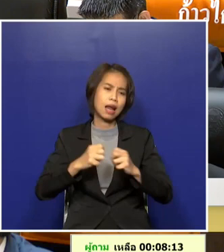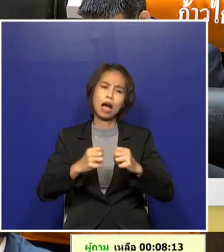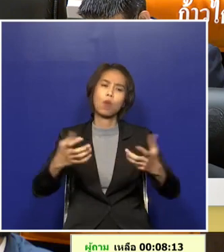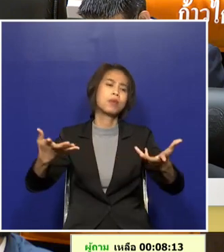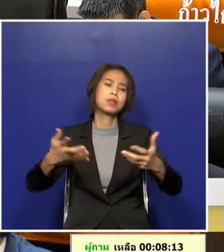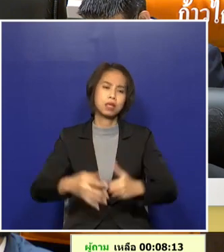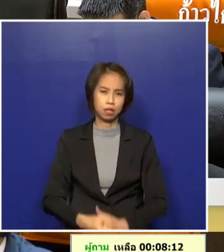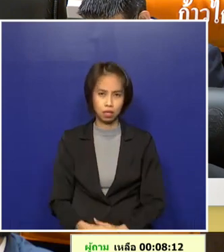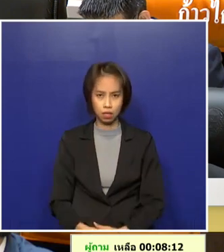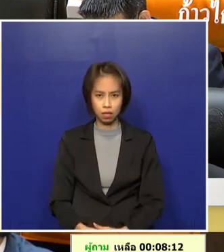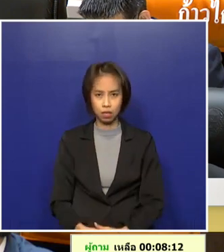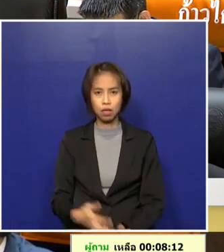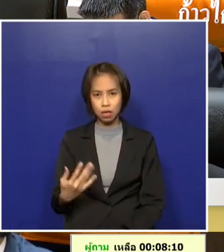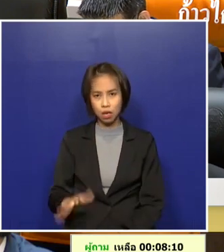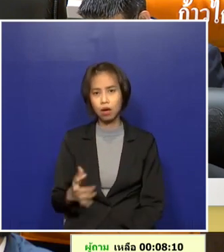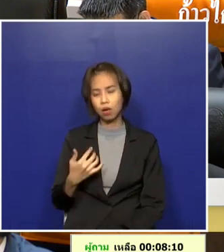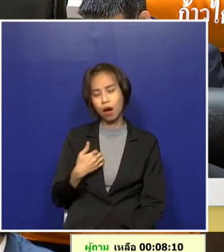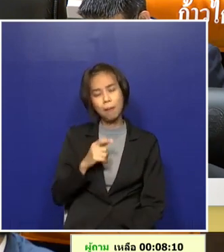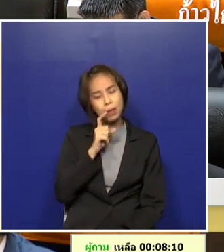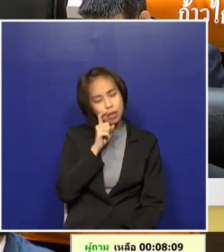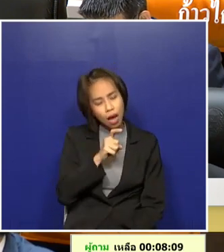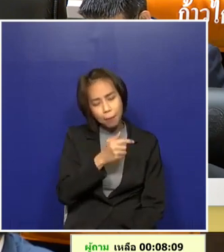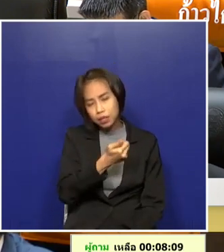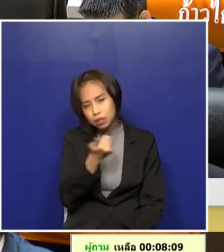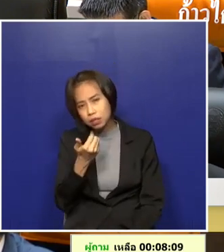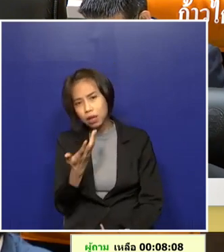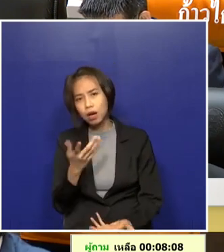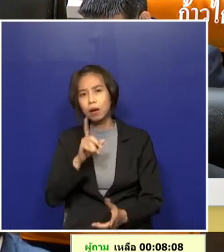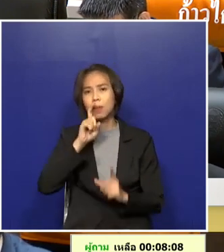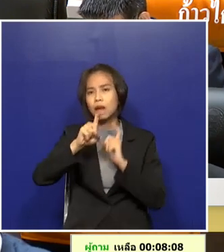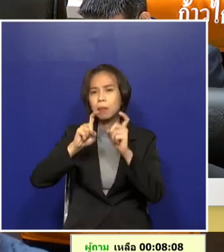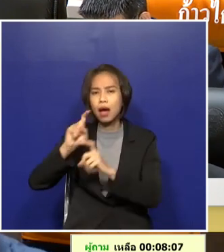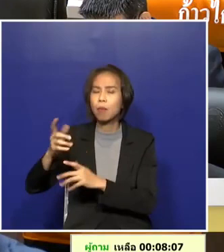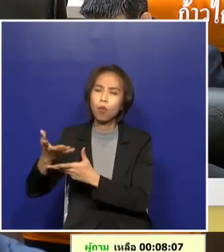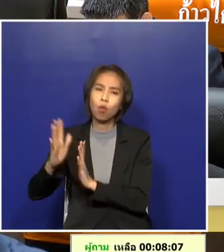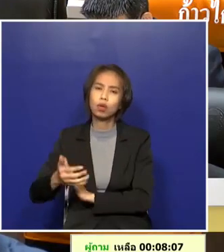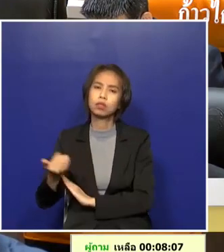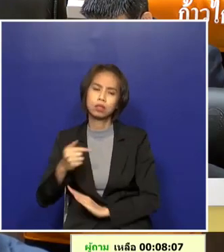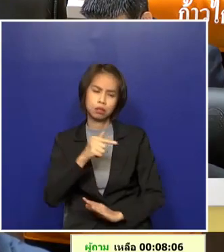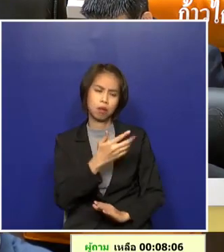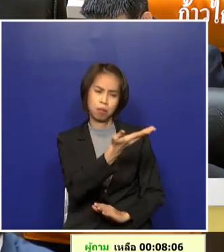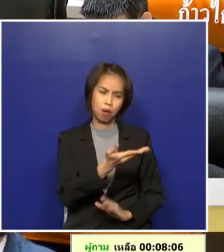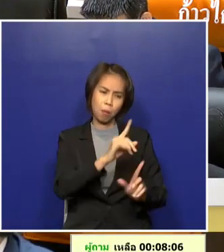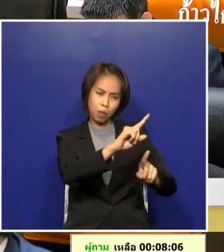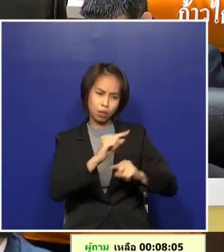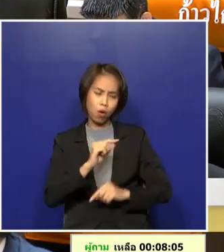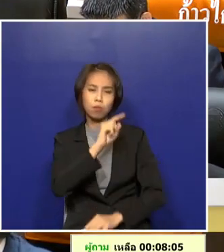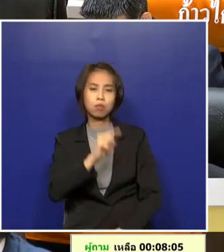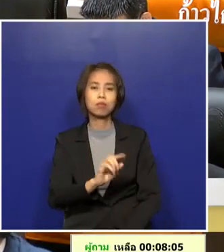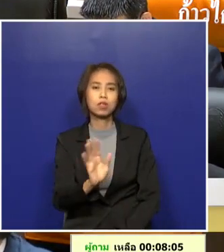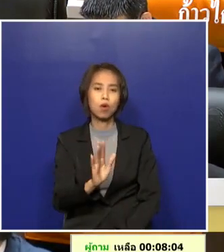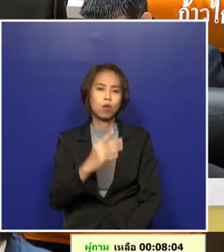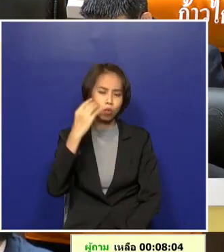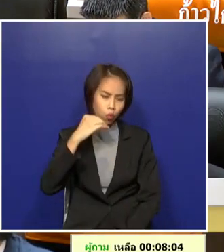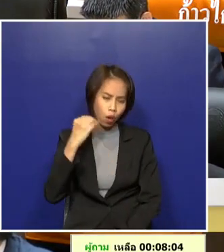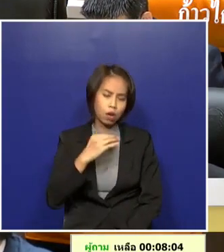ใช่ไหมครับผมก็จะให้ไปตั้งกระทู้อันอื่นจะให้ไปด่านักรัฐมนตรีคนอื่นท่านก็ไม่ต้องมาทุกวัน